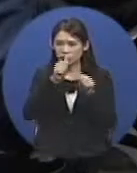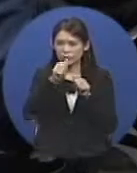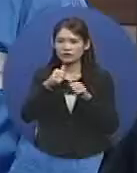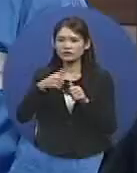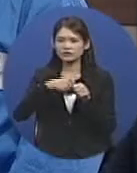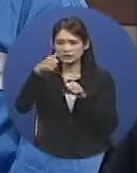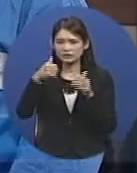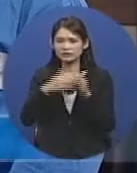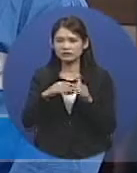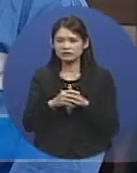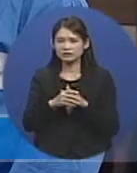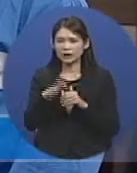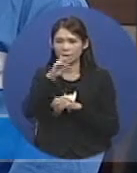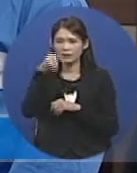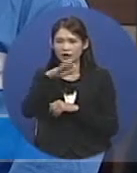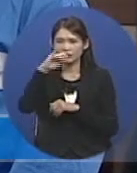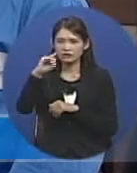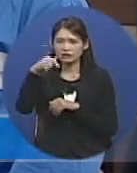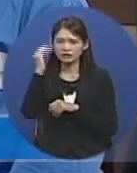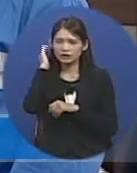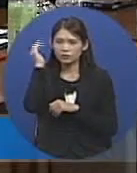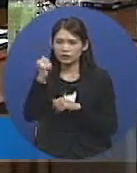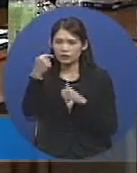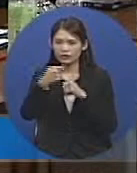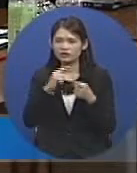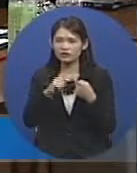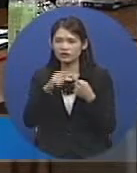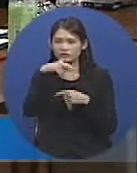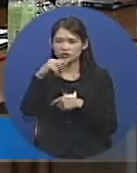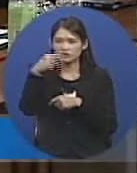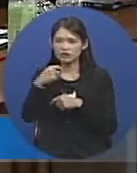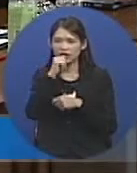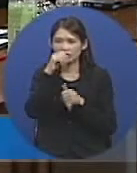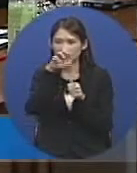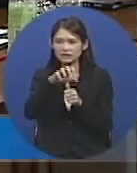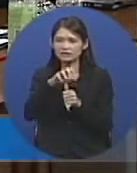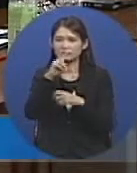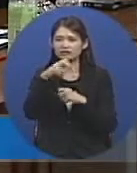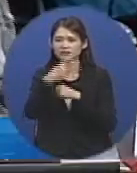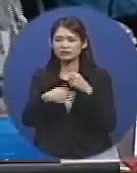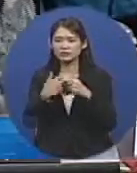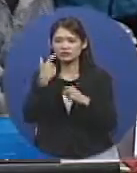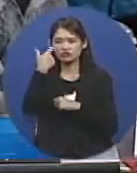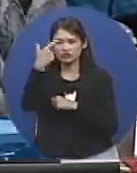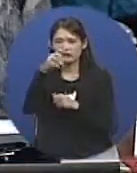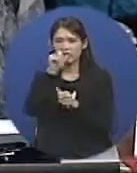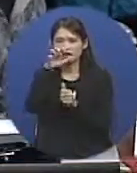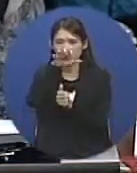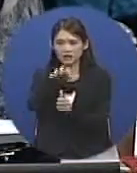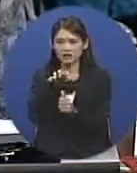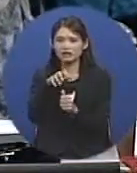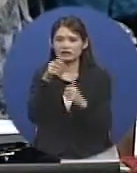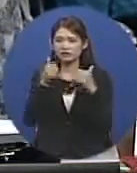형제복지원 원장이었던 박인근과 대통령이었던 전두환을 각각 무기징역과 22년 6개월형에 처하도록 한